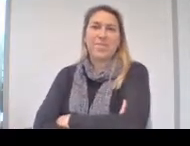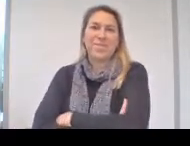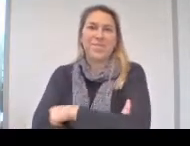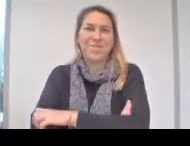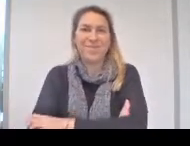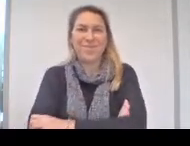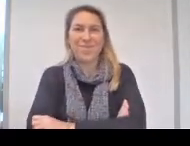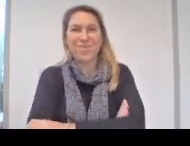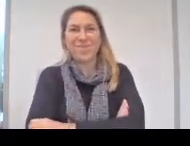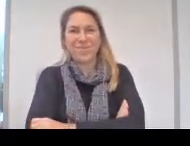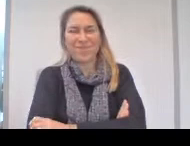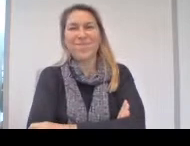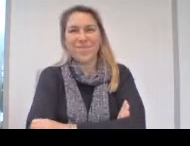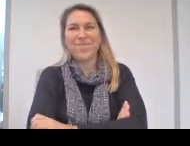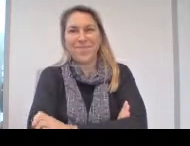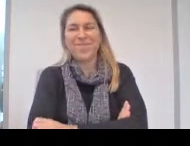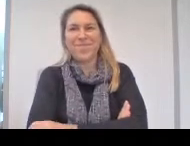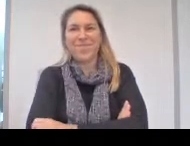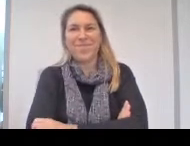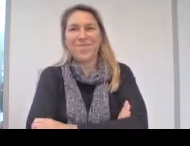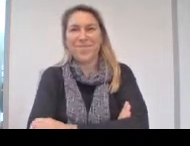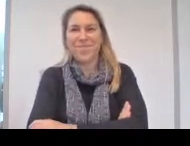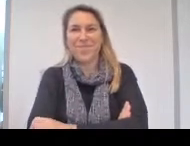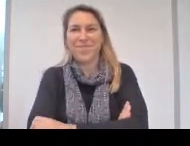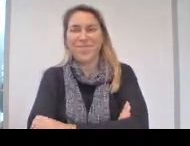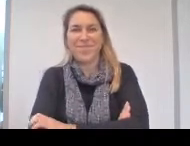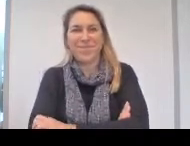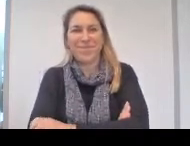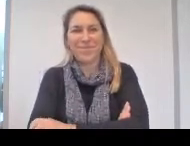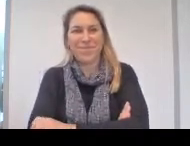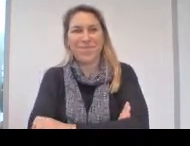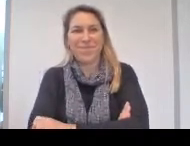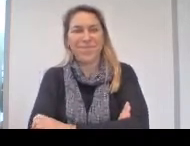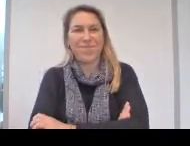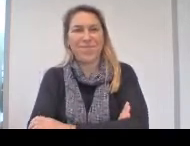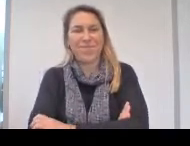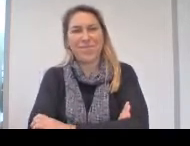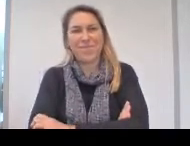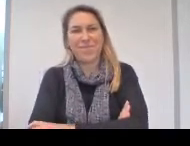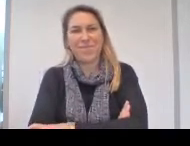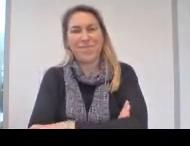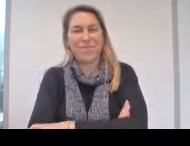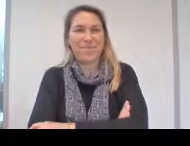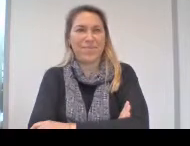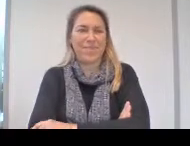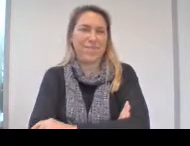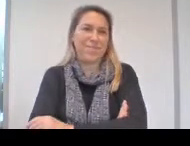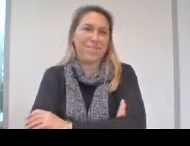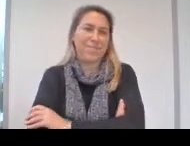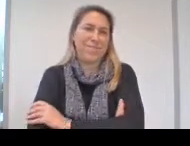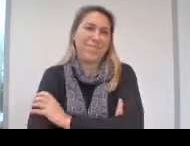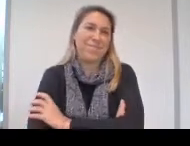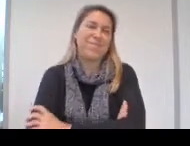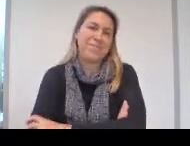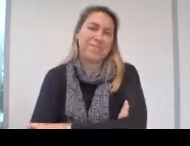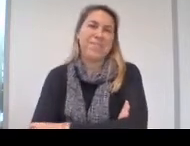sur finalement quel est le niveau de qualification qu'il faut avoir pour être revenu manager dans un établissement. Bah là, clairement, il faut avoir quand